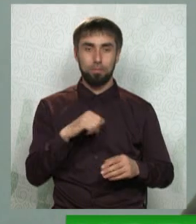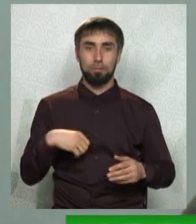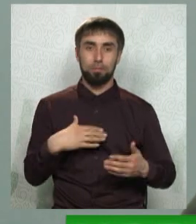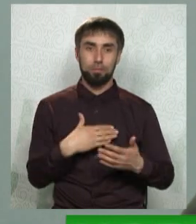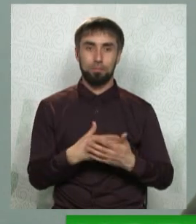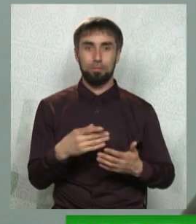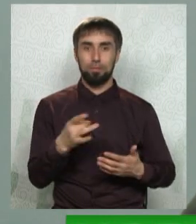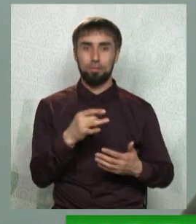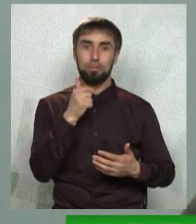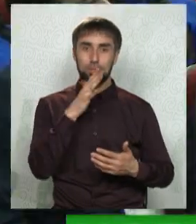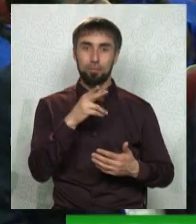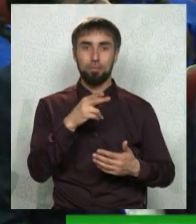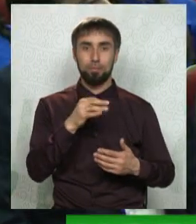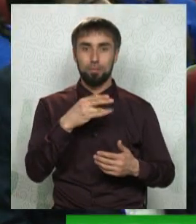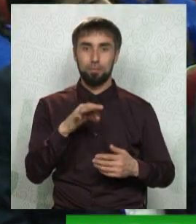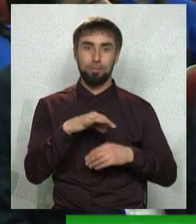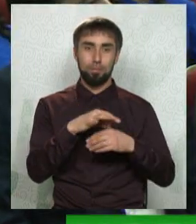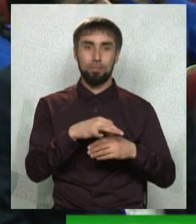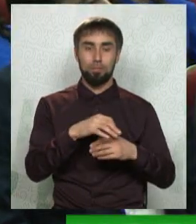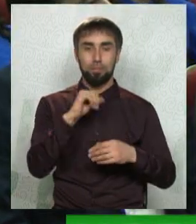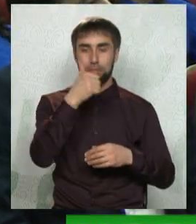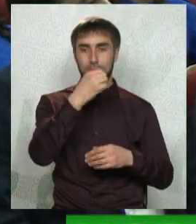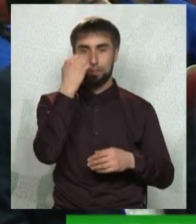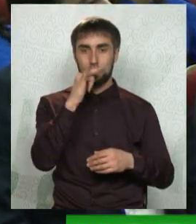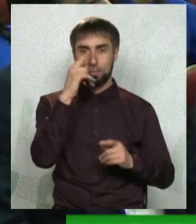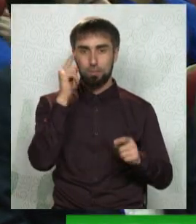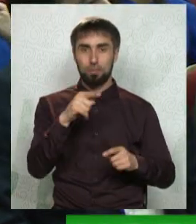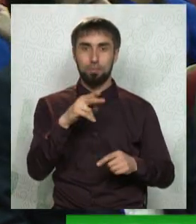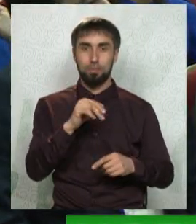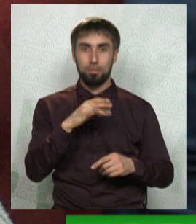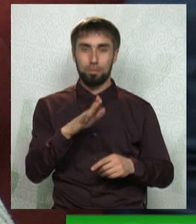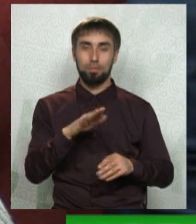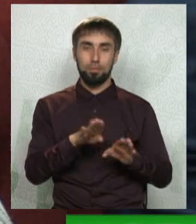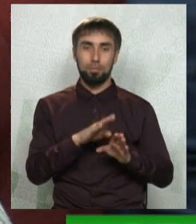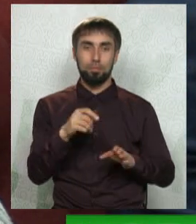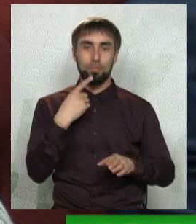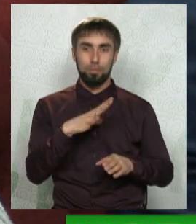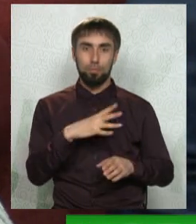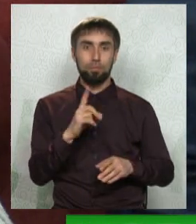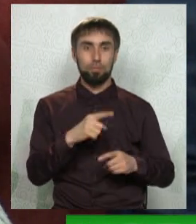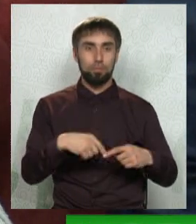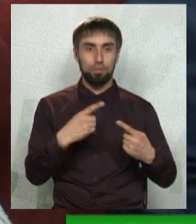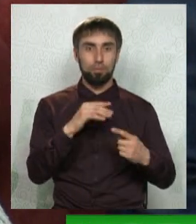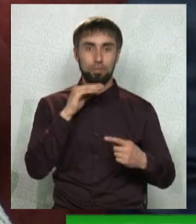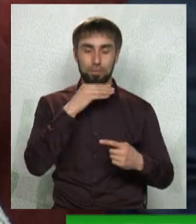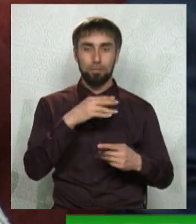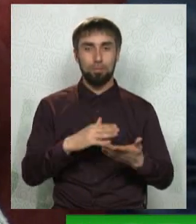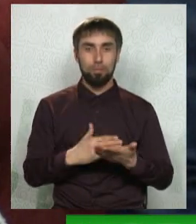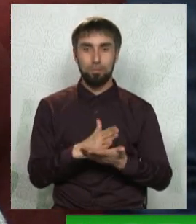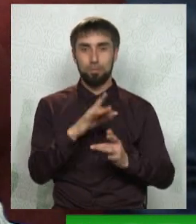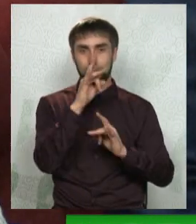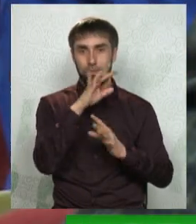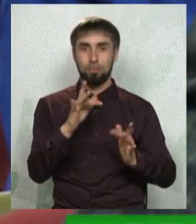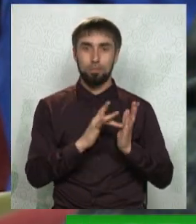активных регионов, которые достойно провели Год памяти и славы. Махмуд Али Калиматов также отметил, что развитие экономики, политики,